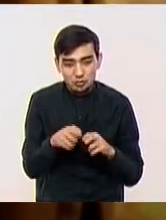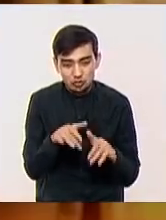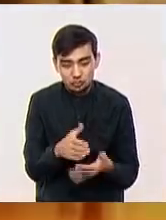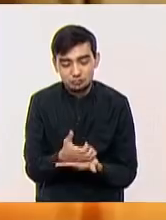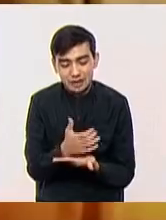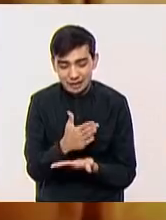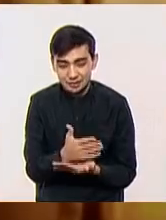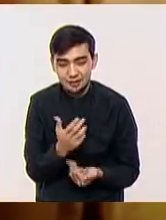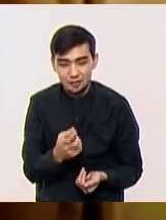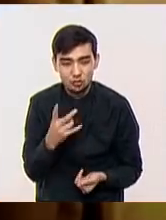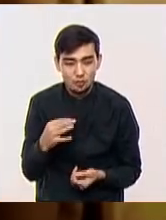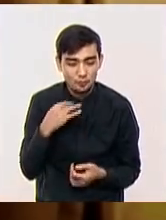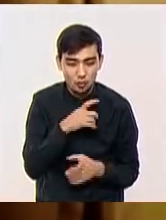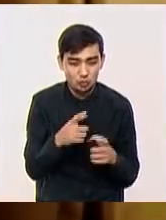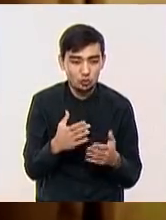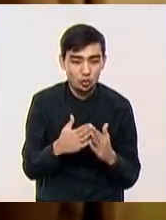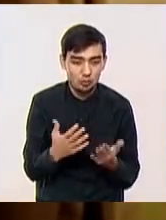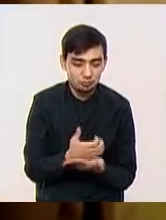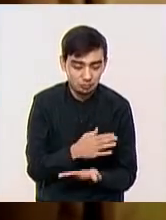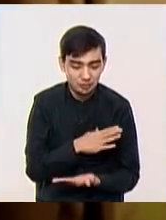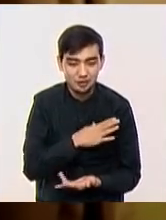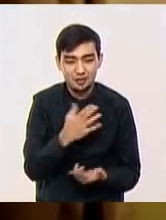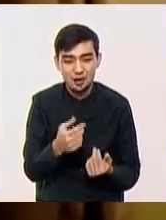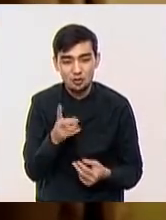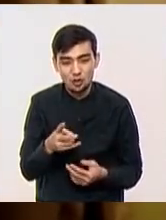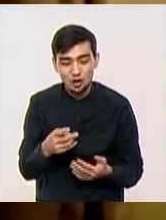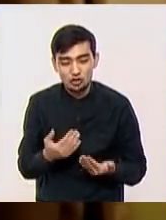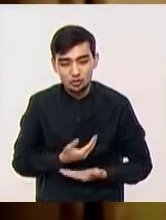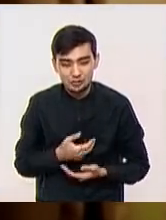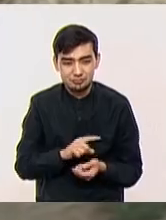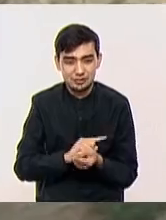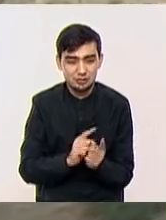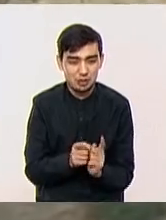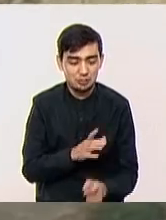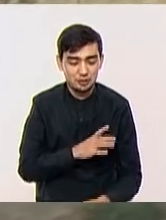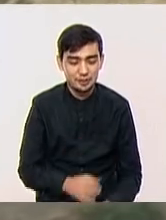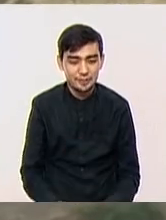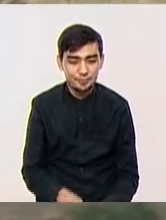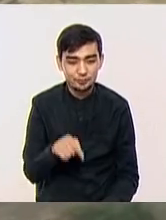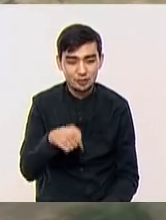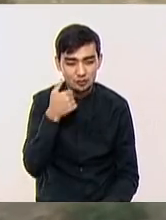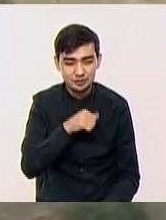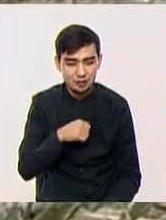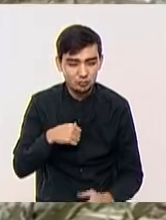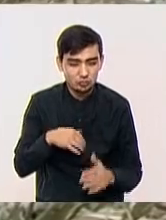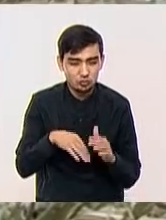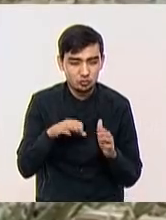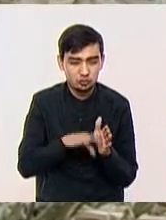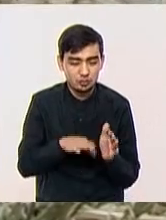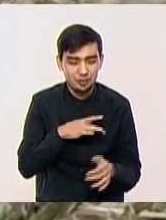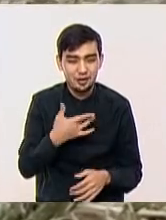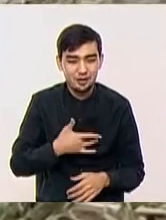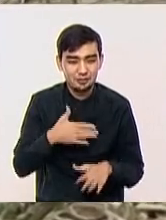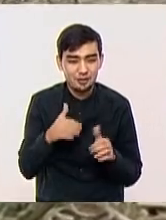тауып жатты. Көп кейіпкеріміз үйлі болды, кейбірінің өмірі түбегейлі өзгерді. Байылғы жылдың ең қайғылы оқиғасы Тараз